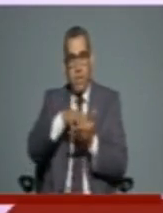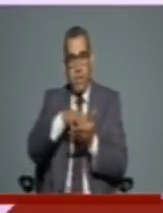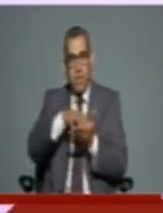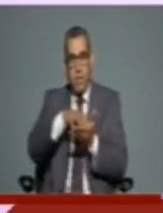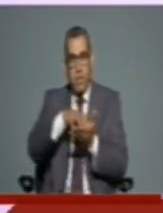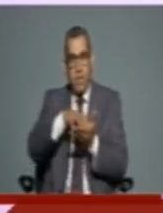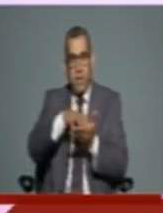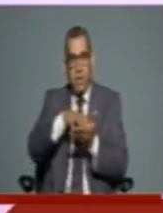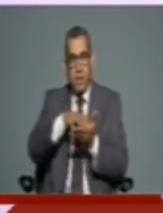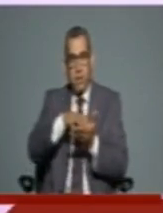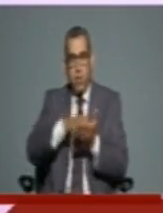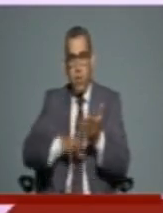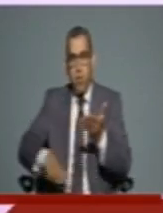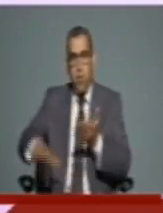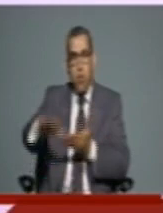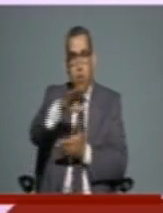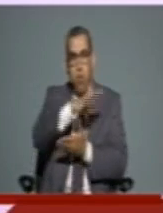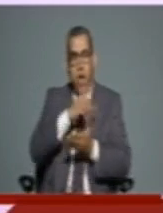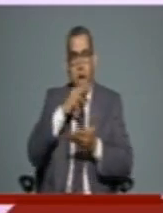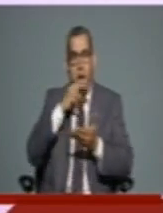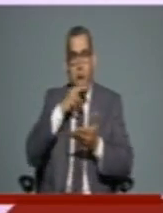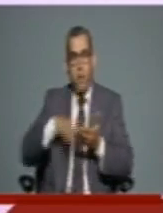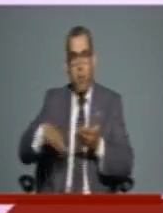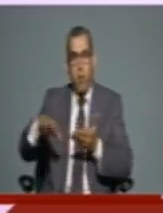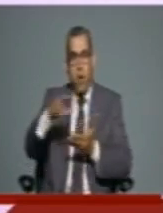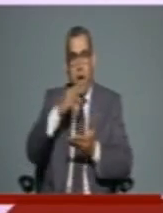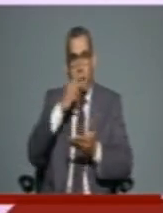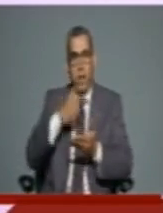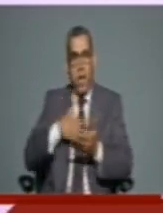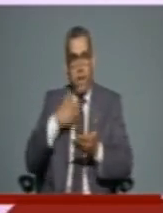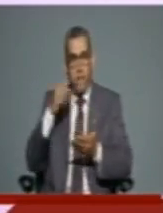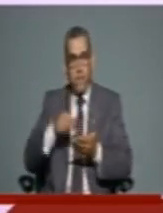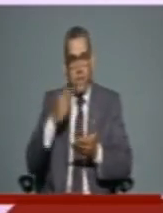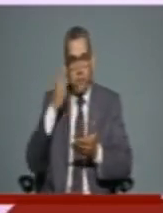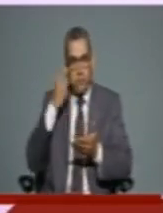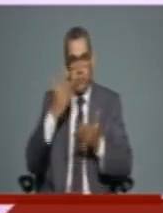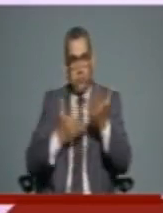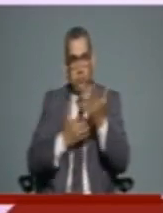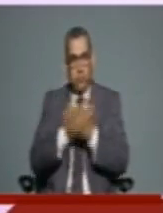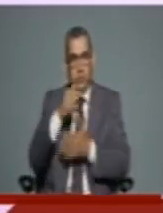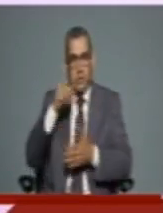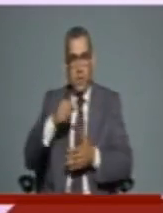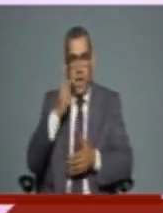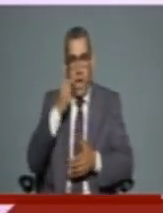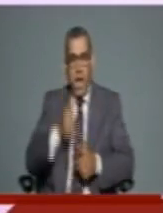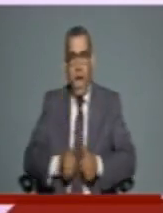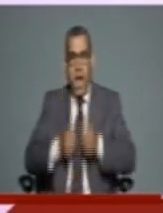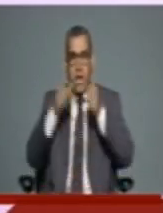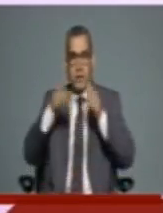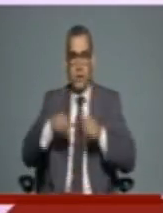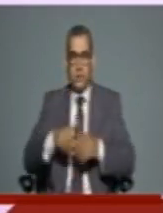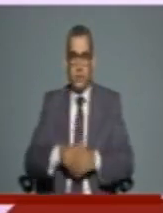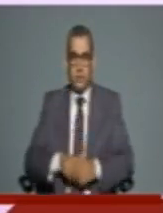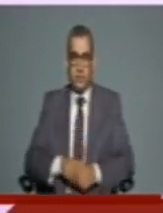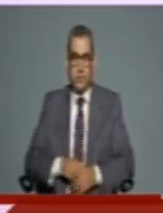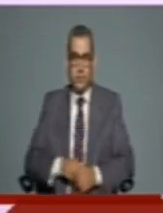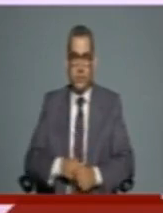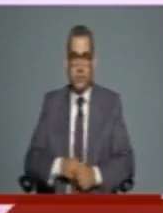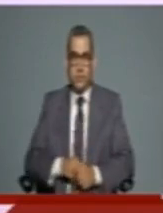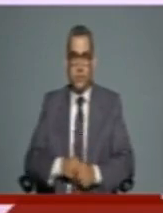جميعا نتكلم إن احنا نستاهل أحسن ما احنا موجودين.